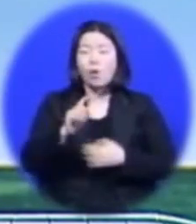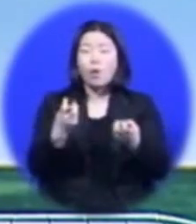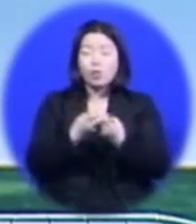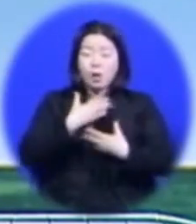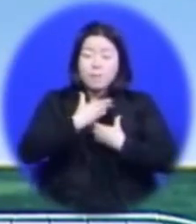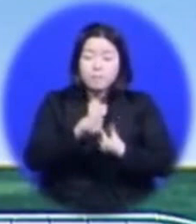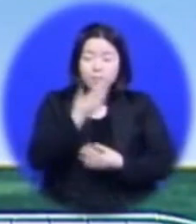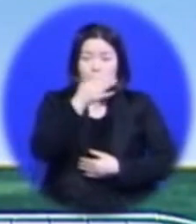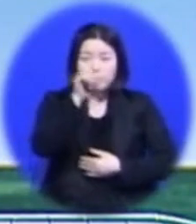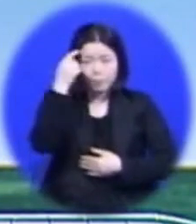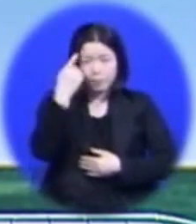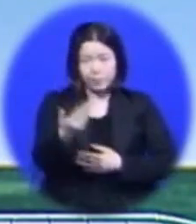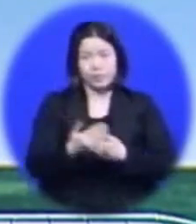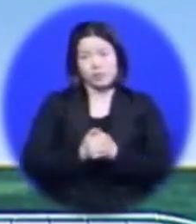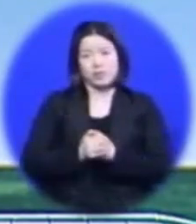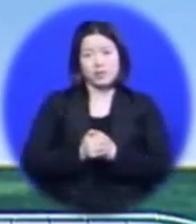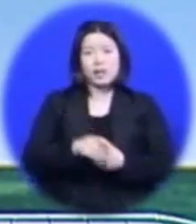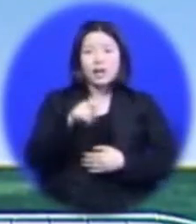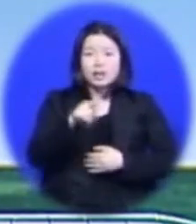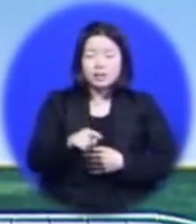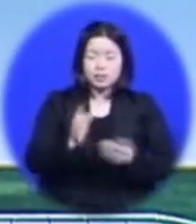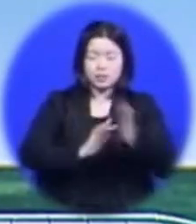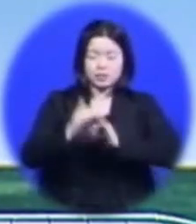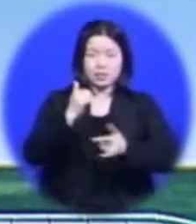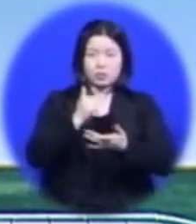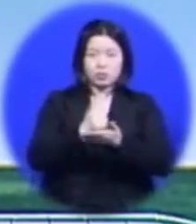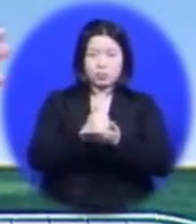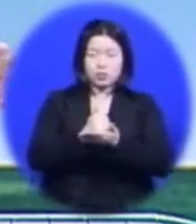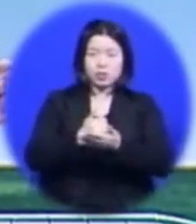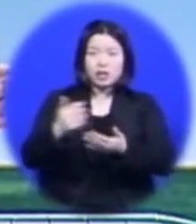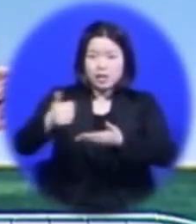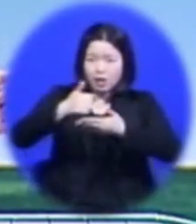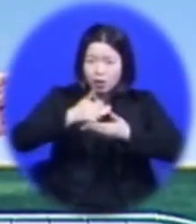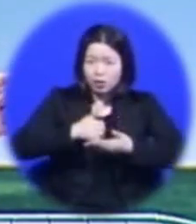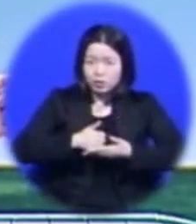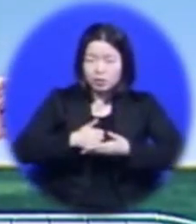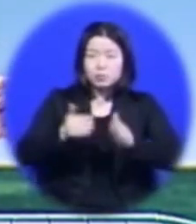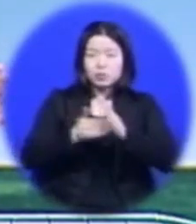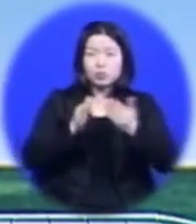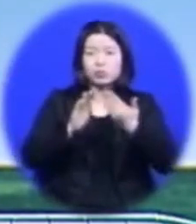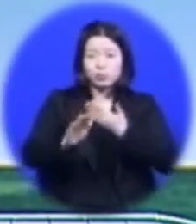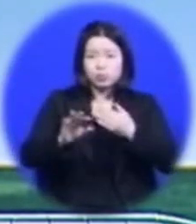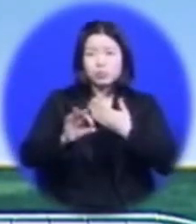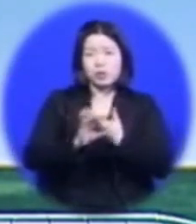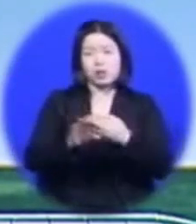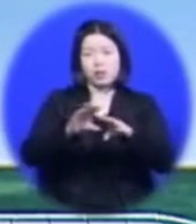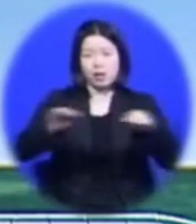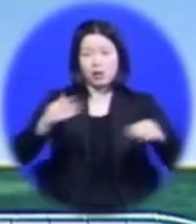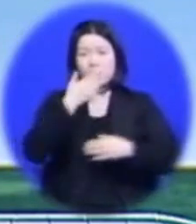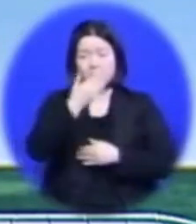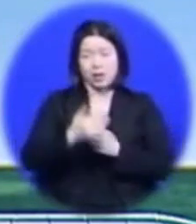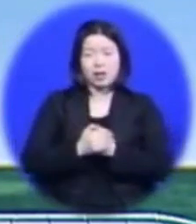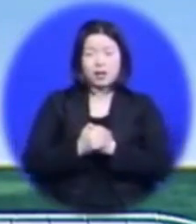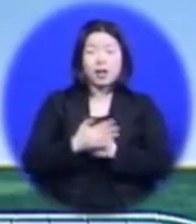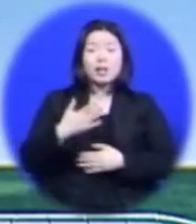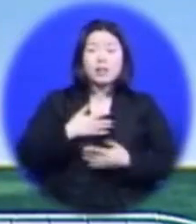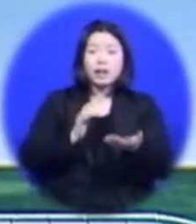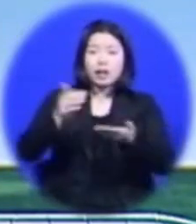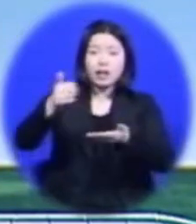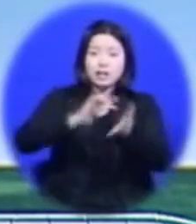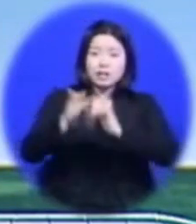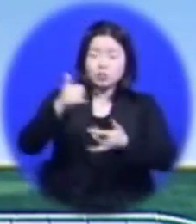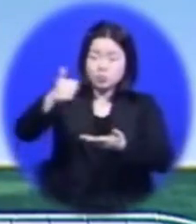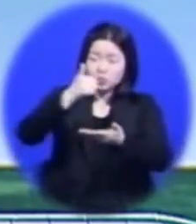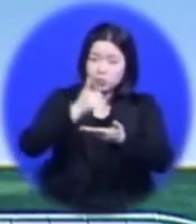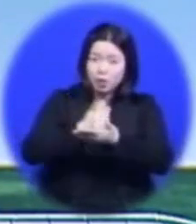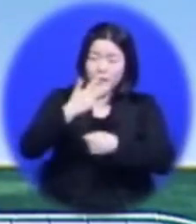있겠습니까? 이것이 예수님을 영접하면서 해결이 됩니다. 내가 예수님을 영접하고 항상 주님을 바라보고